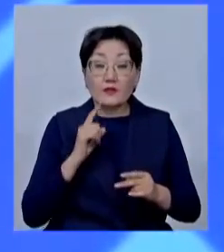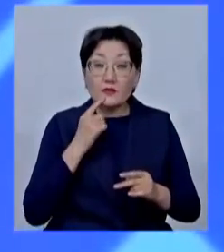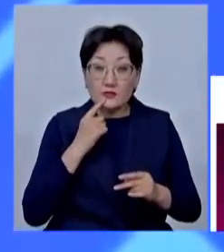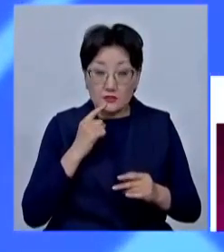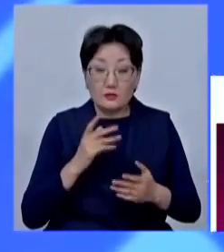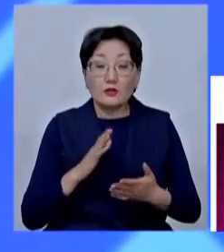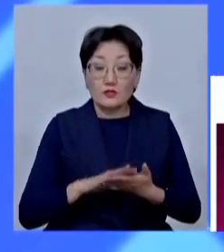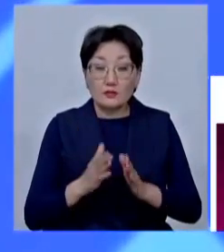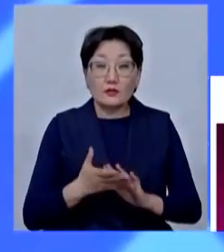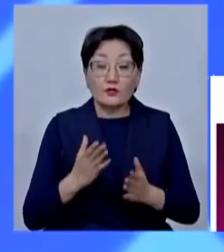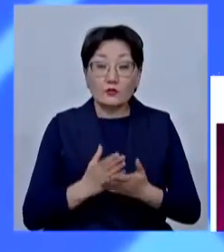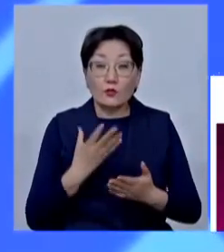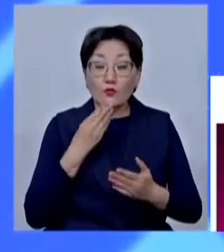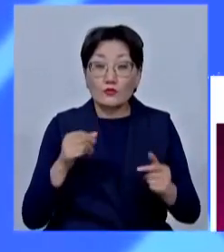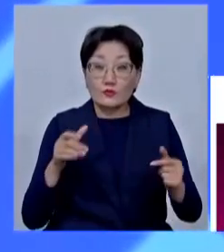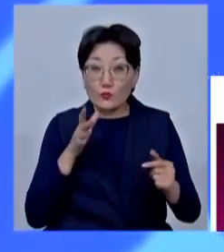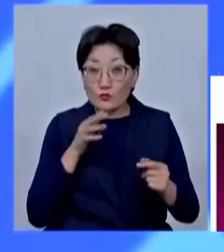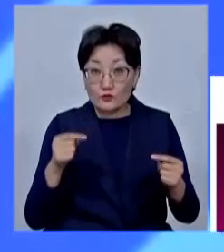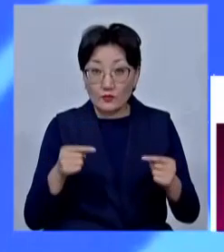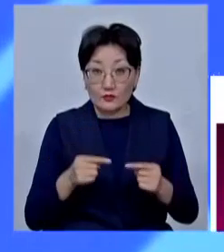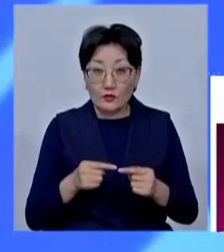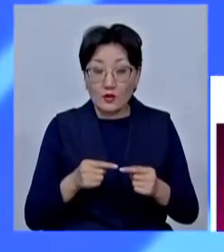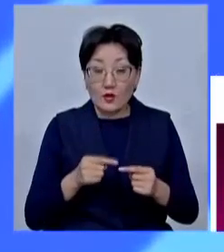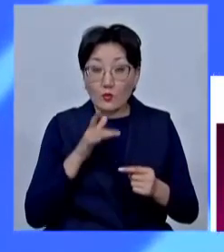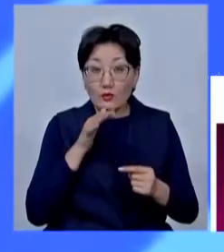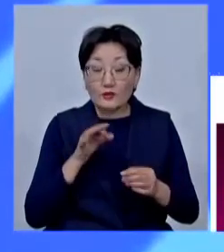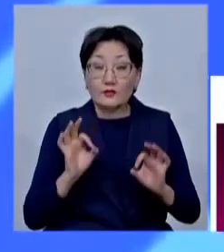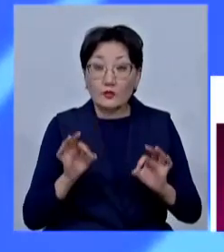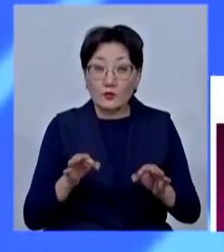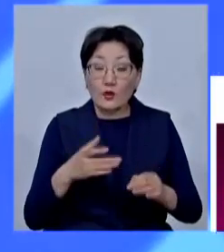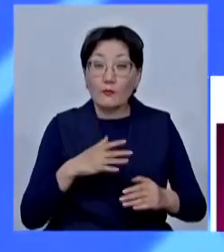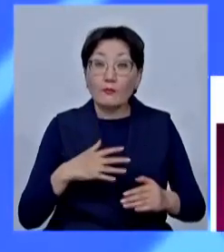бар, ол өз уақытыңды дұрыс ұйымдастыру